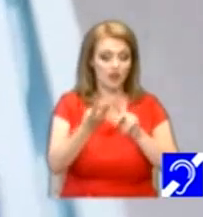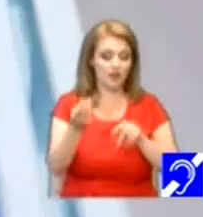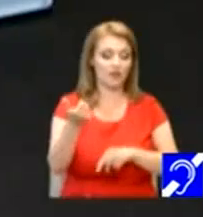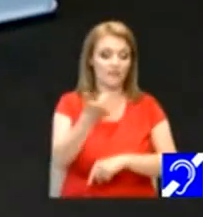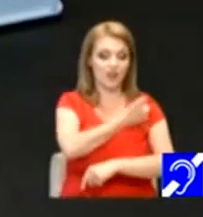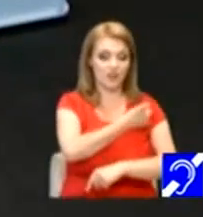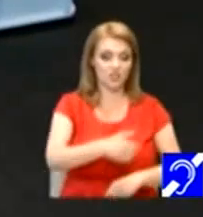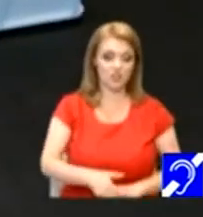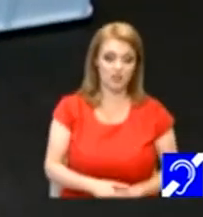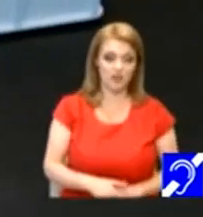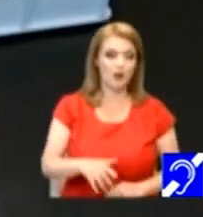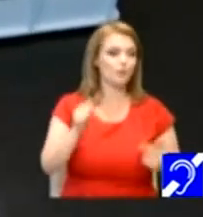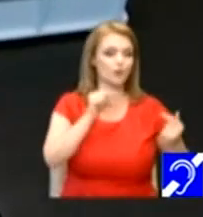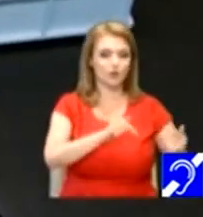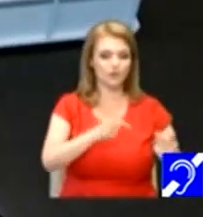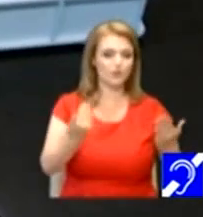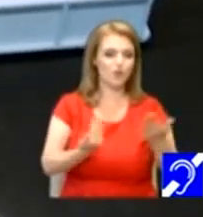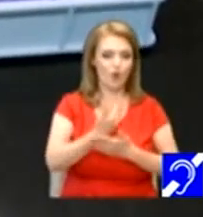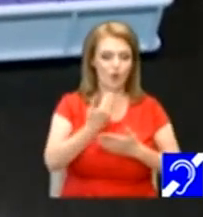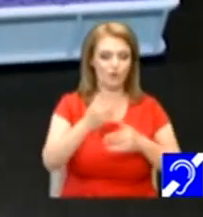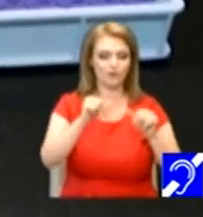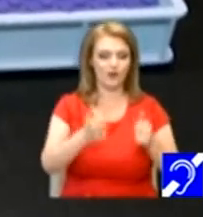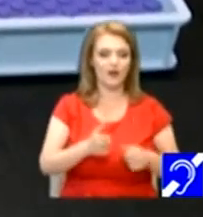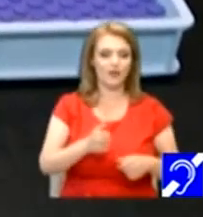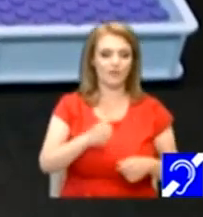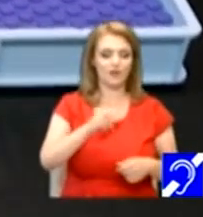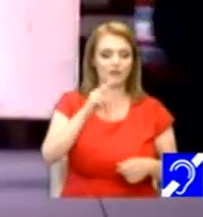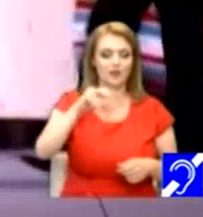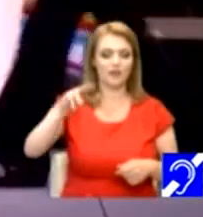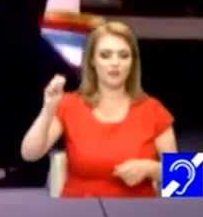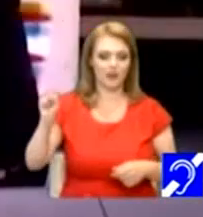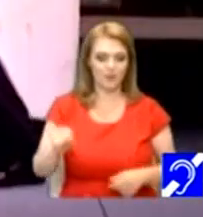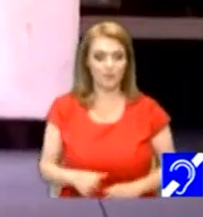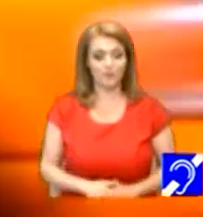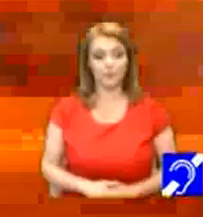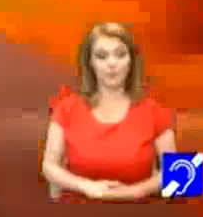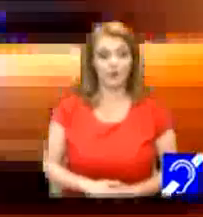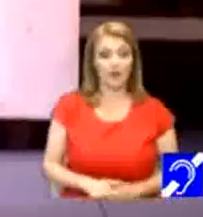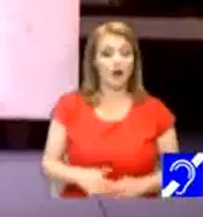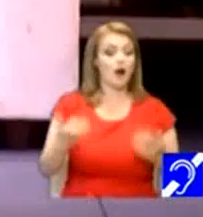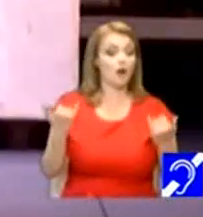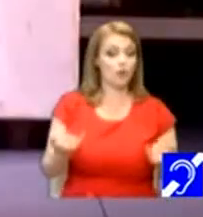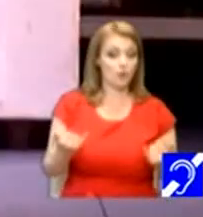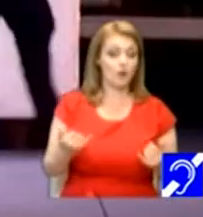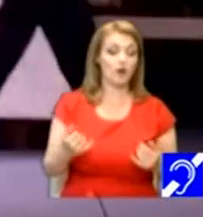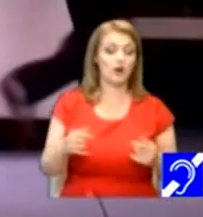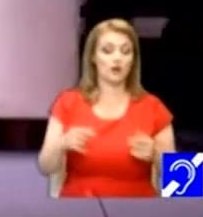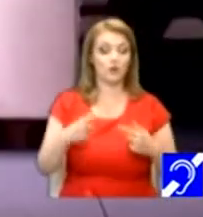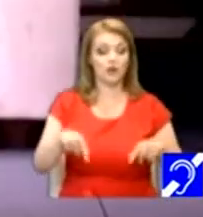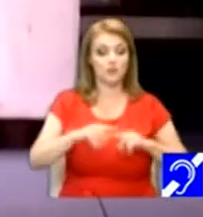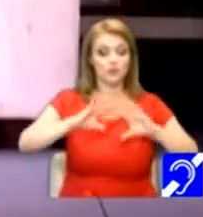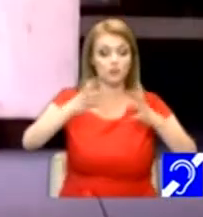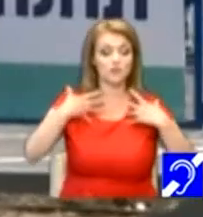nu le-au făcut publice, lucru ce le-a atras critici din partea comunității științifice. Pentru moment, atât Organizația